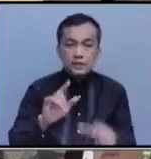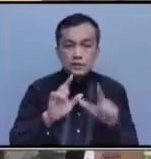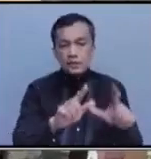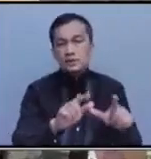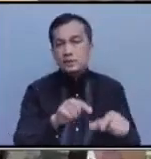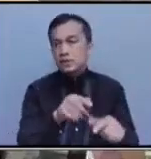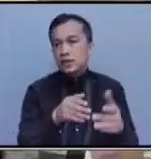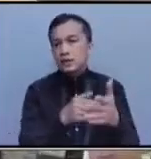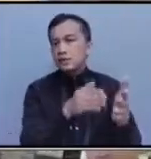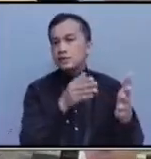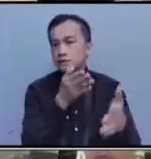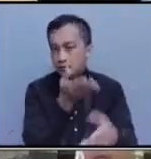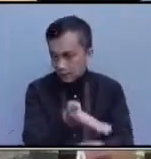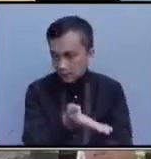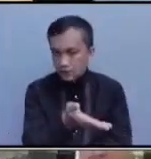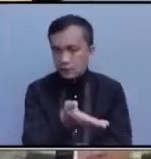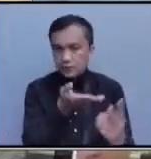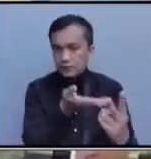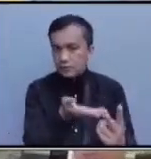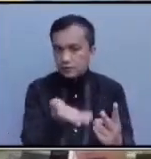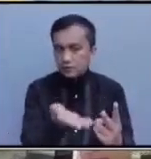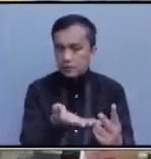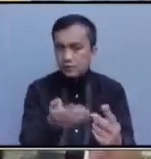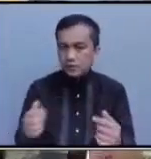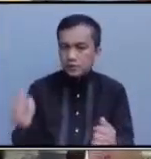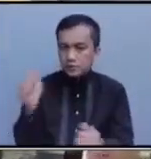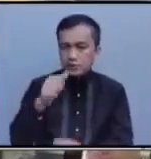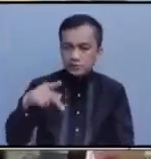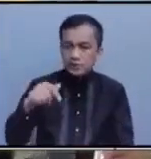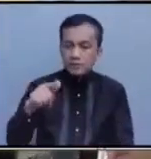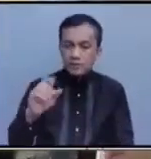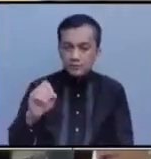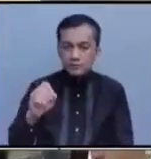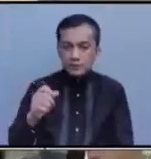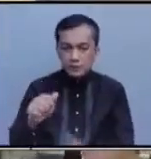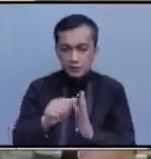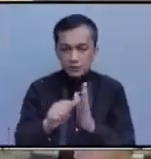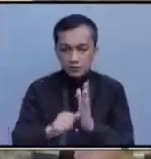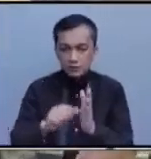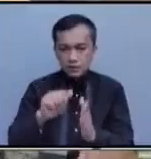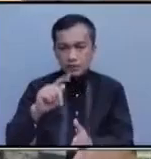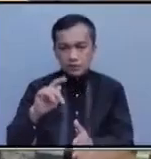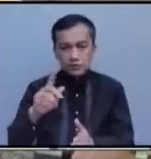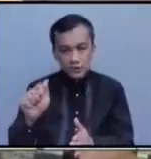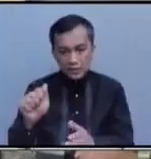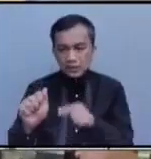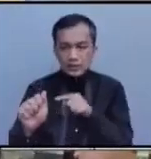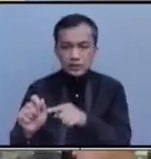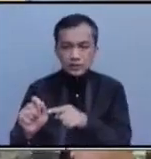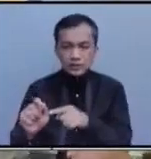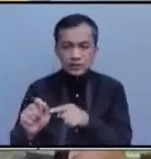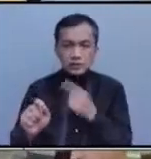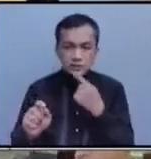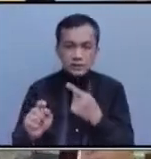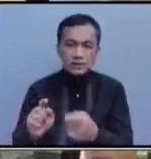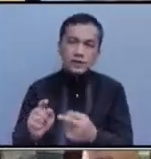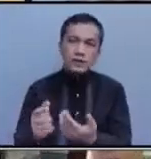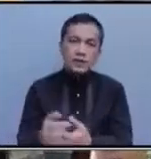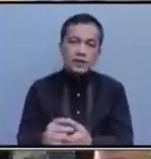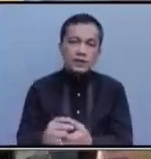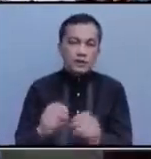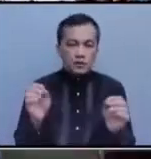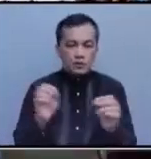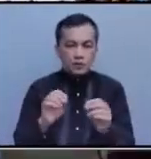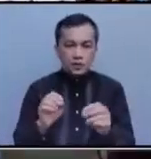Ang Chief Public Attorney, si Attorney Acosta, nando doon at inasigura niya na walang coercion